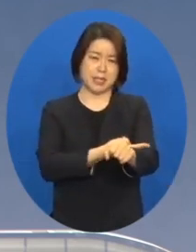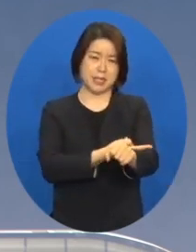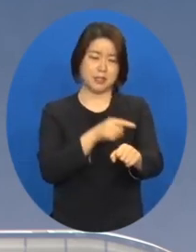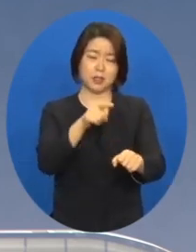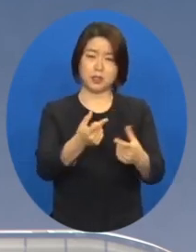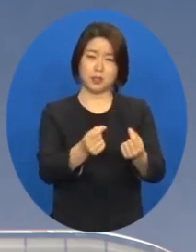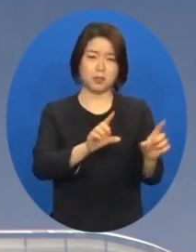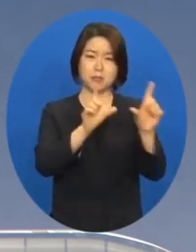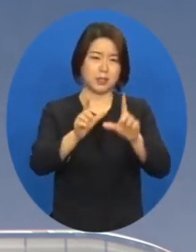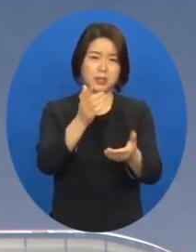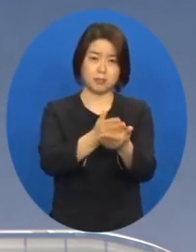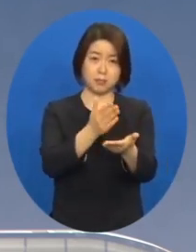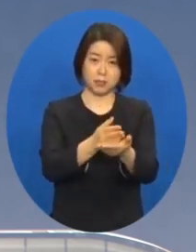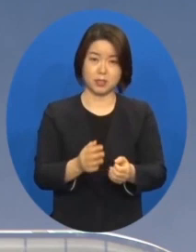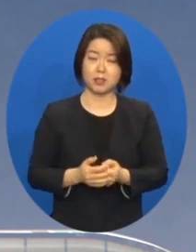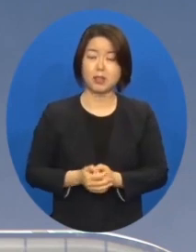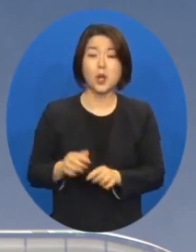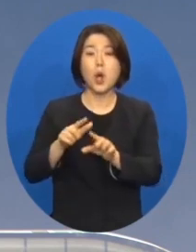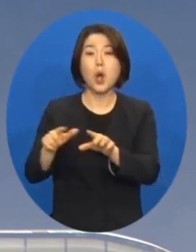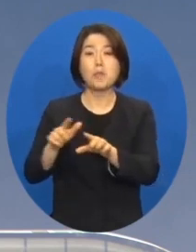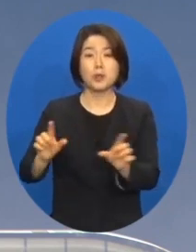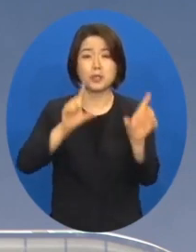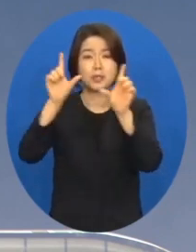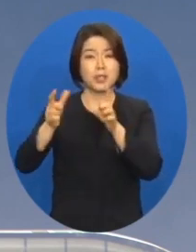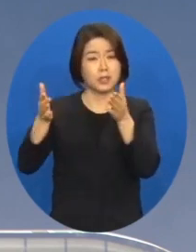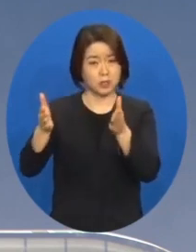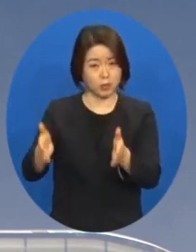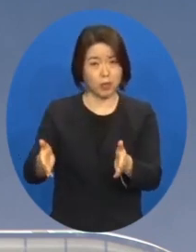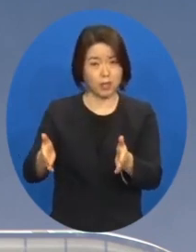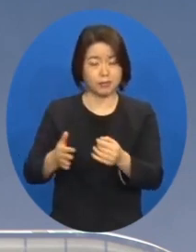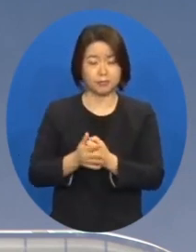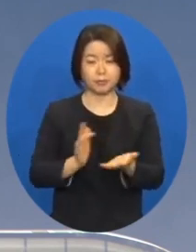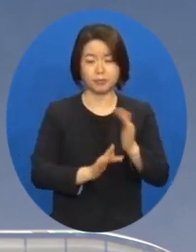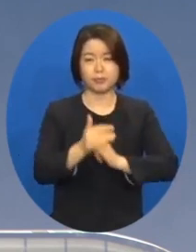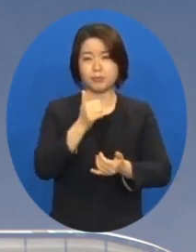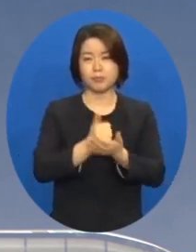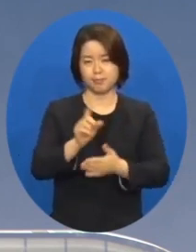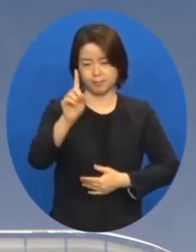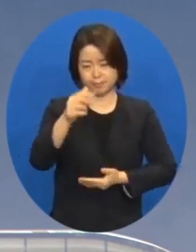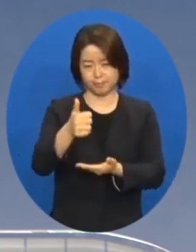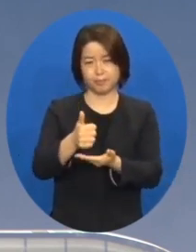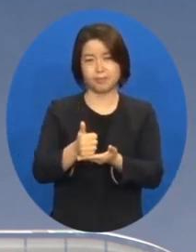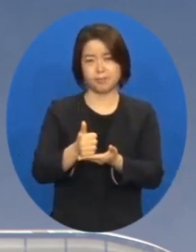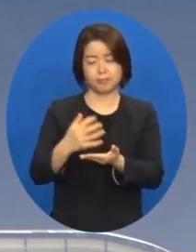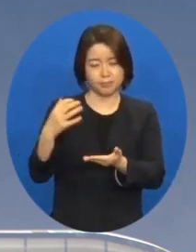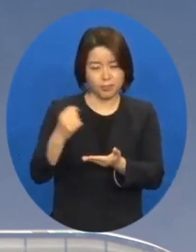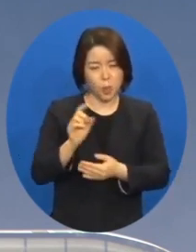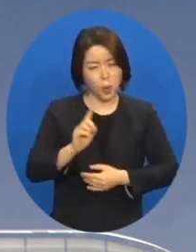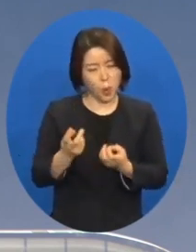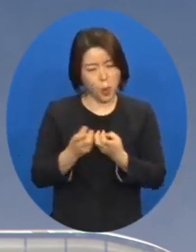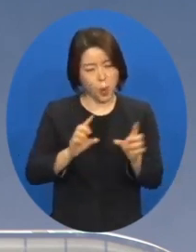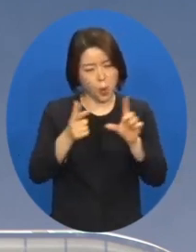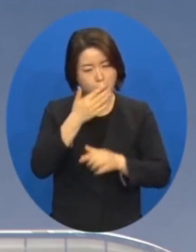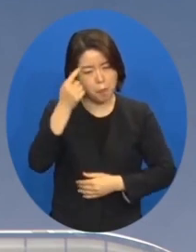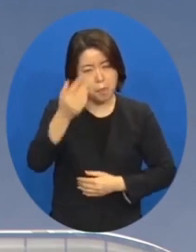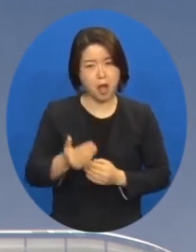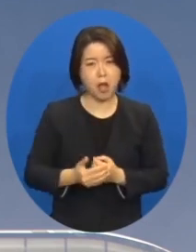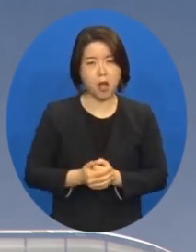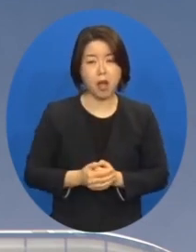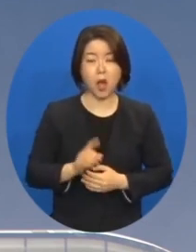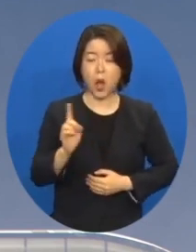겁니다. 그렇지만 평소에 사는 동안에 예수님 한 분만으로 어떻게 살아? 어떻게